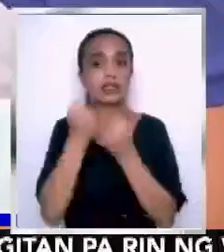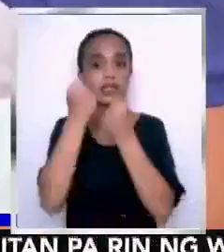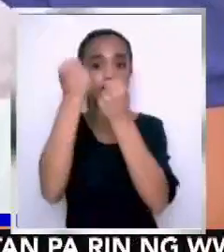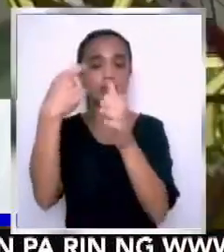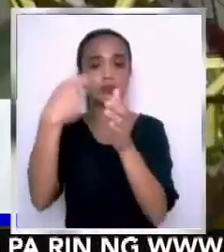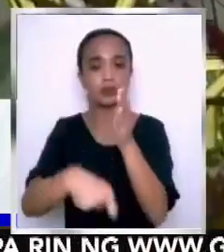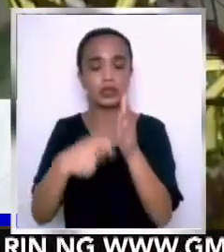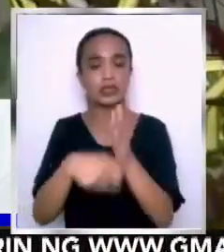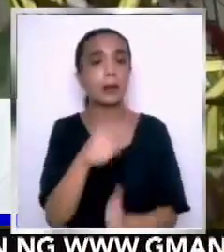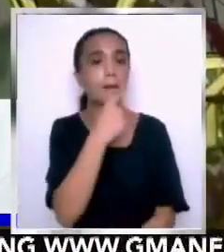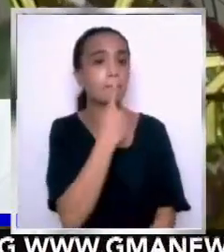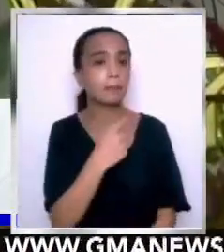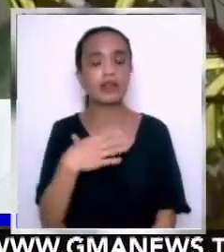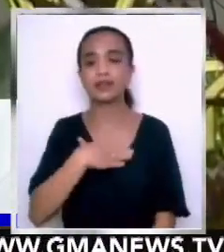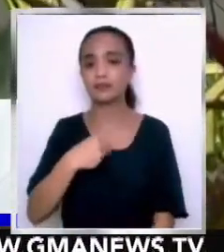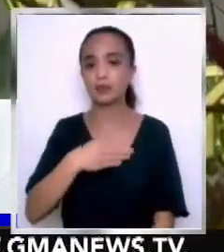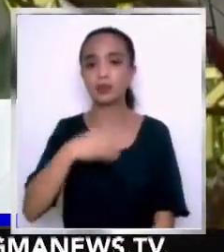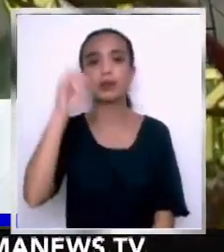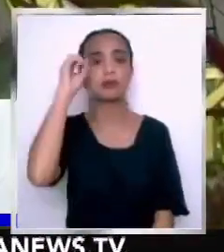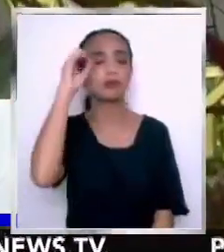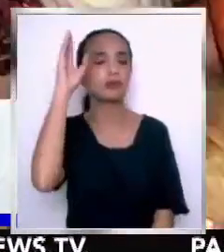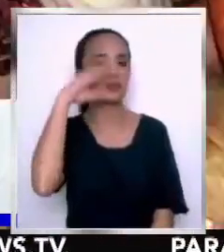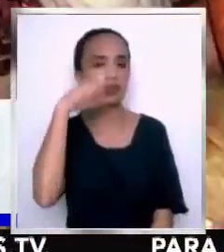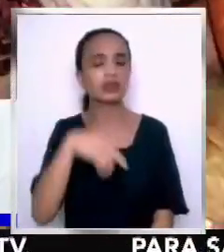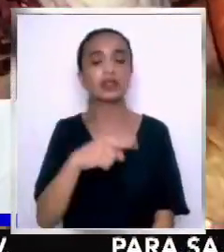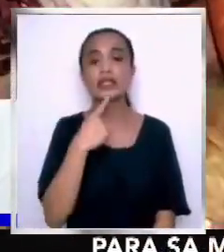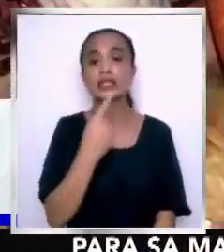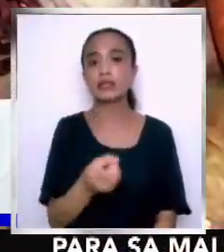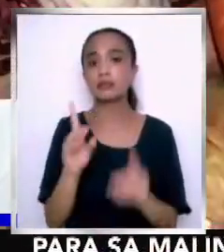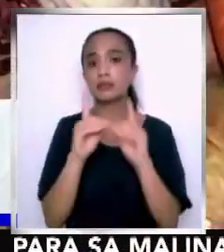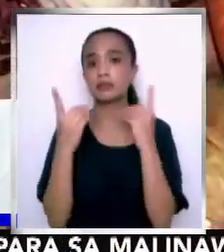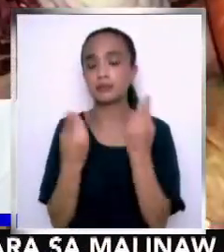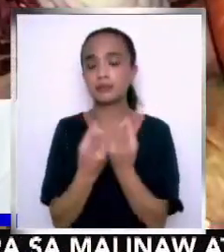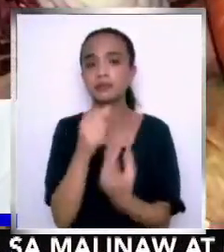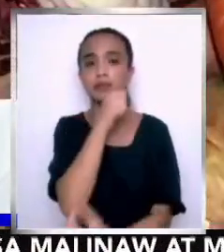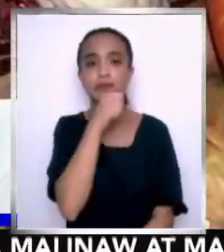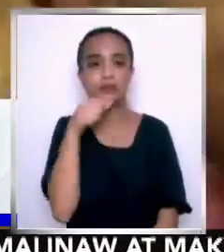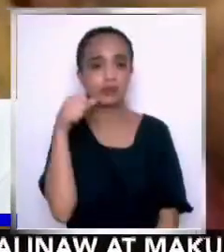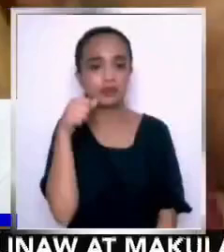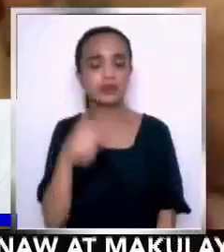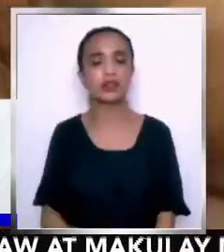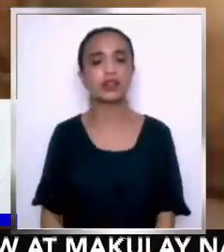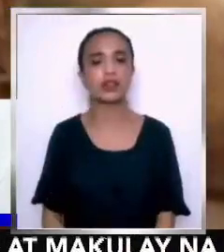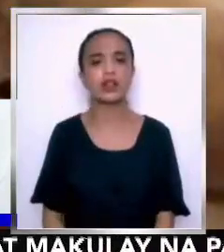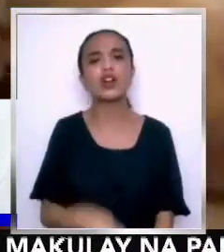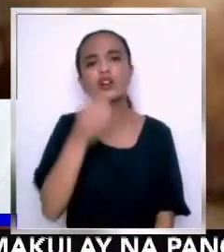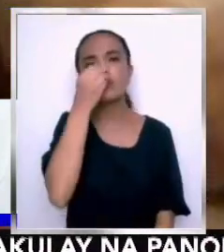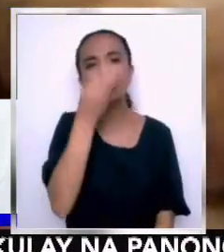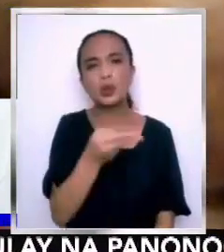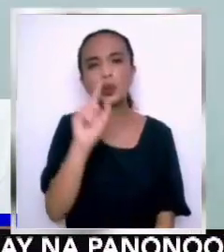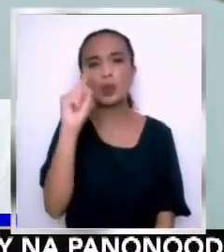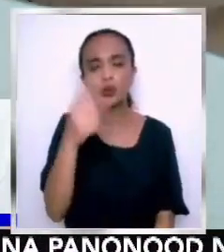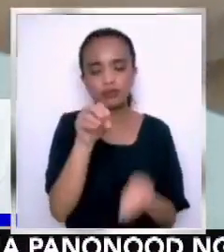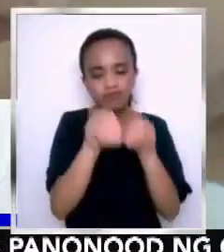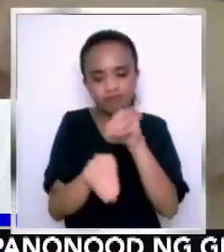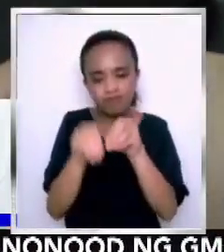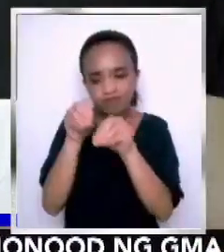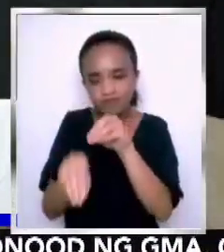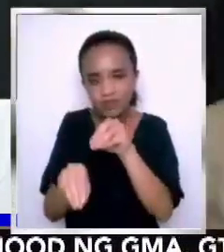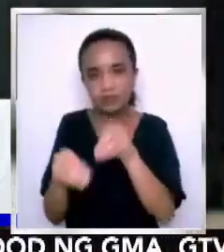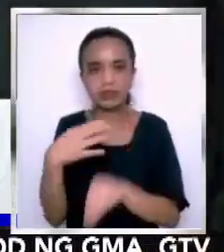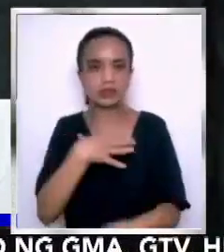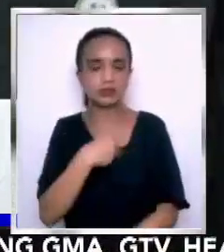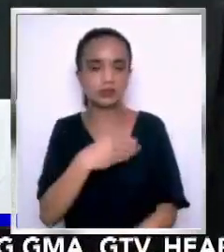sibuyas. Ayon sa Department of Agriculture, mas kaunti rin daw kasi ang nagtatanim ng puting sibuyas sa bansa. Sa